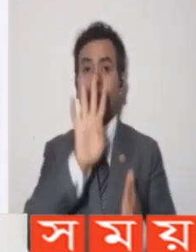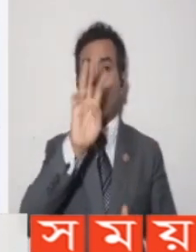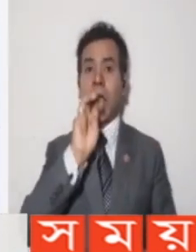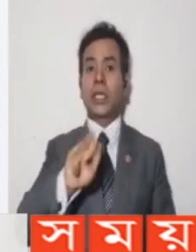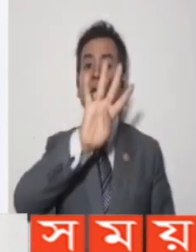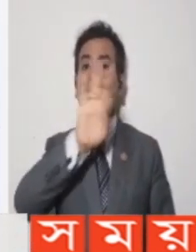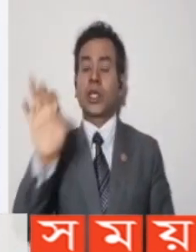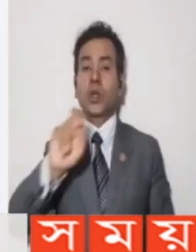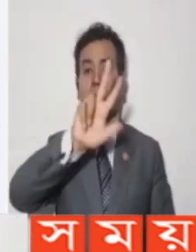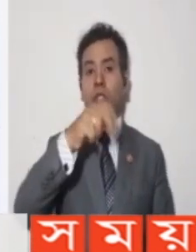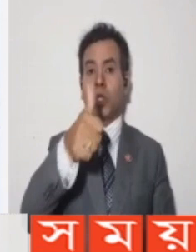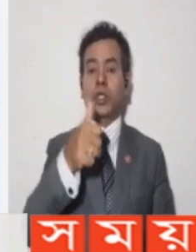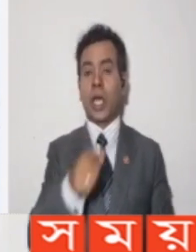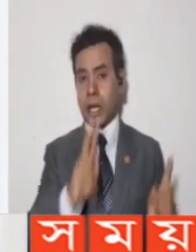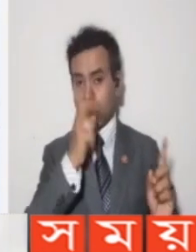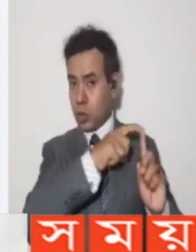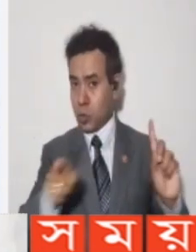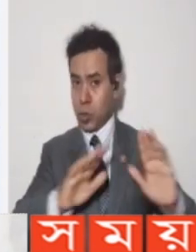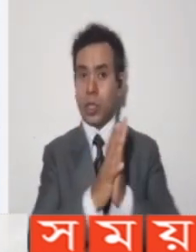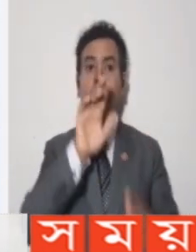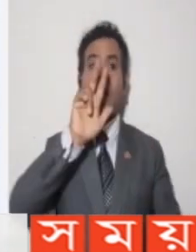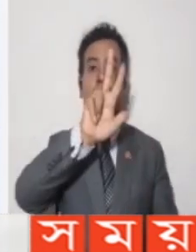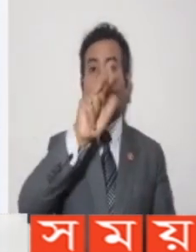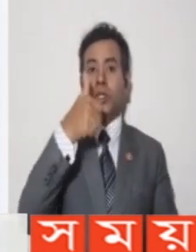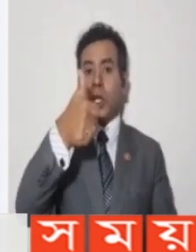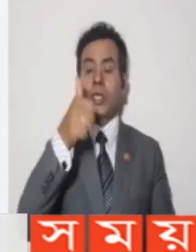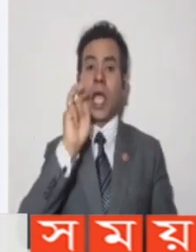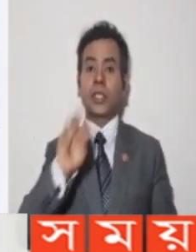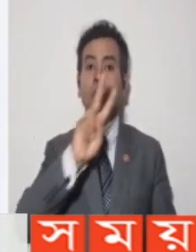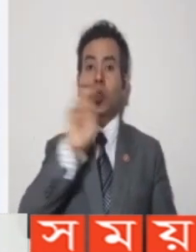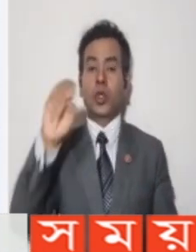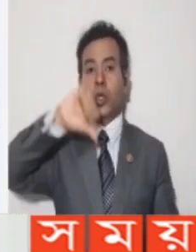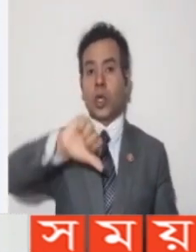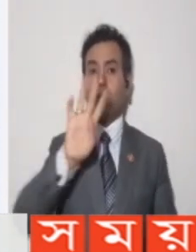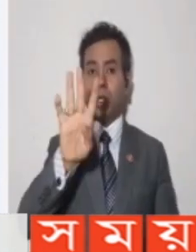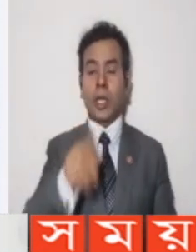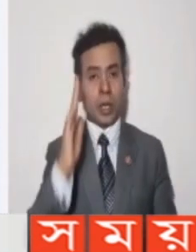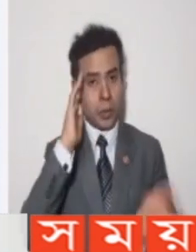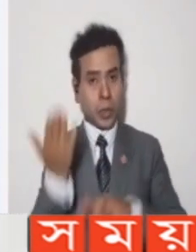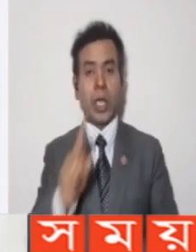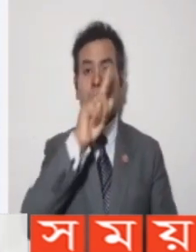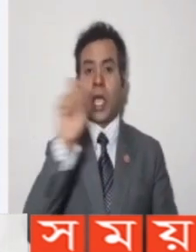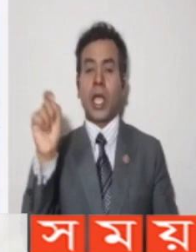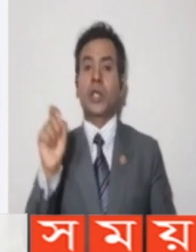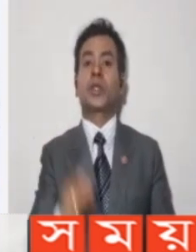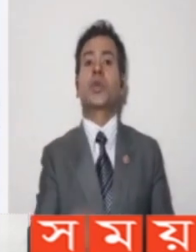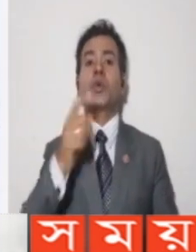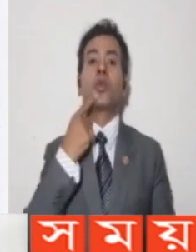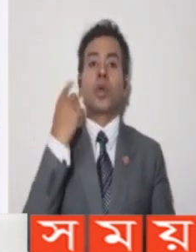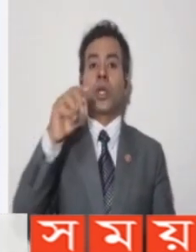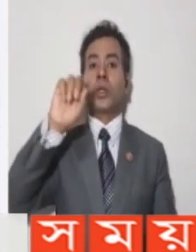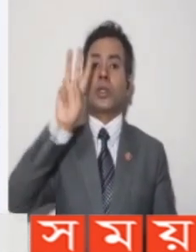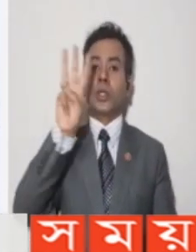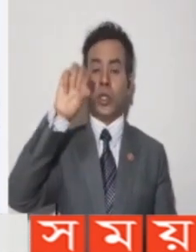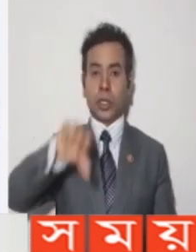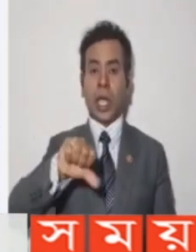সংস্থা সিচুয়েশন রিপোর্ট ৮ মে থেকে পেয়েছি, এখানে শনাক্ত ২৪ ঘন্টা ৪৪৮৬ জন এবং এ পর্যন্ত